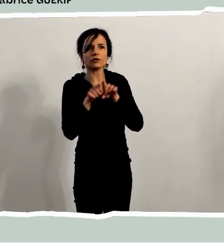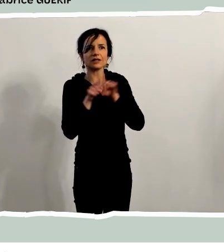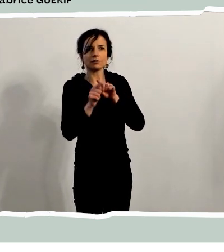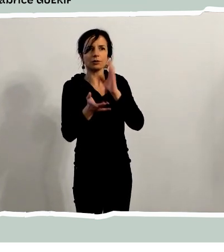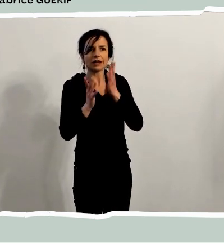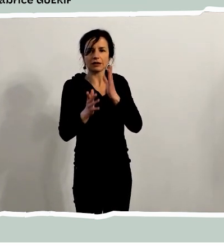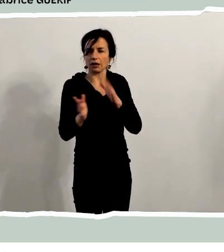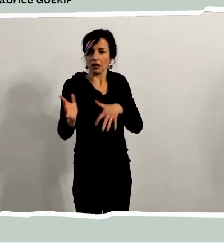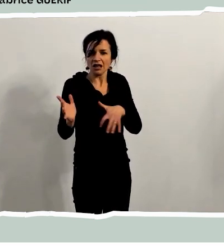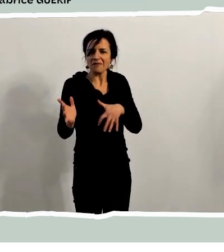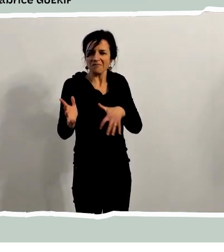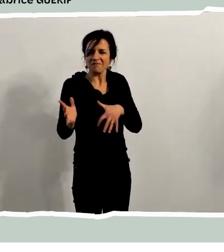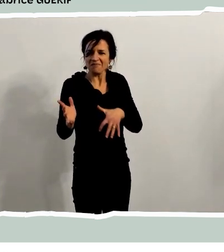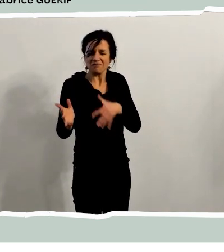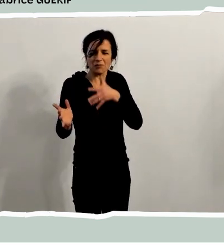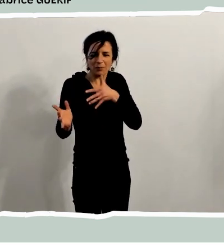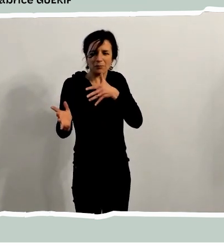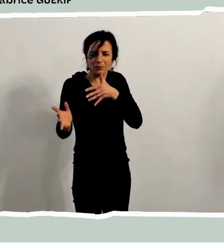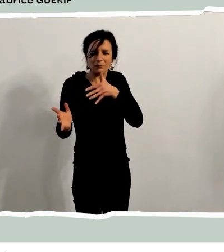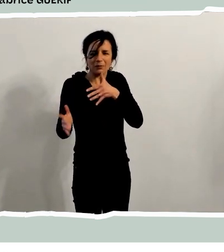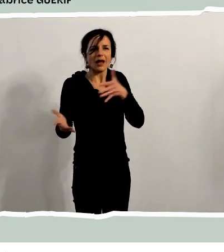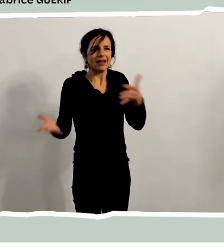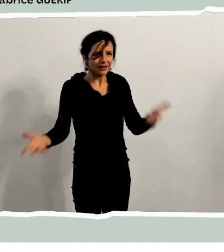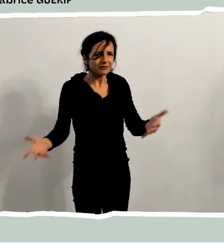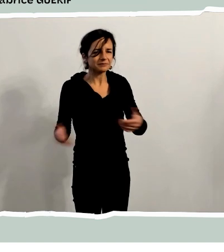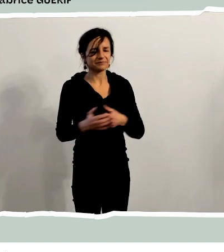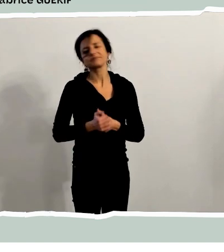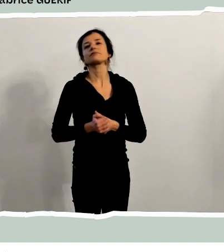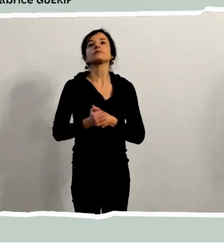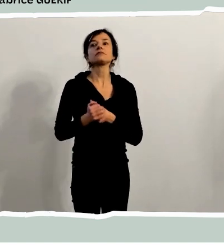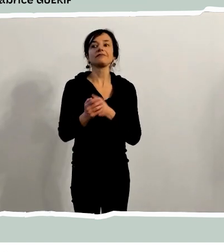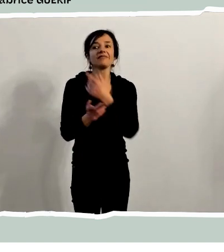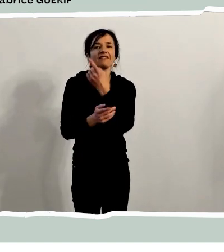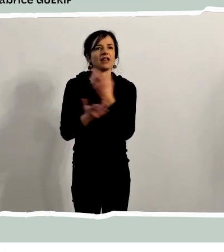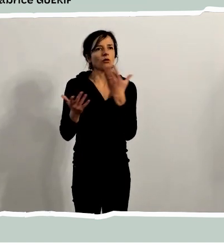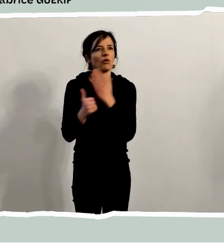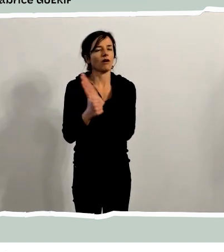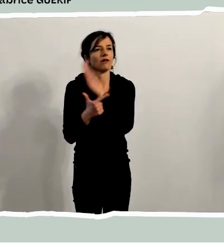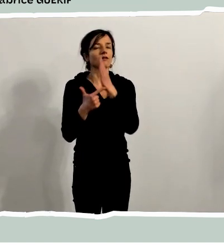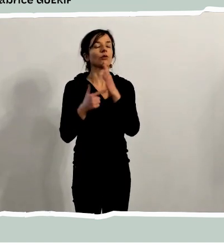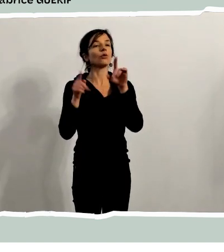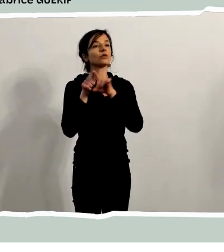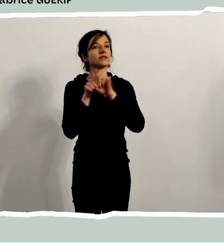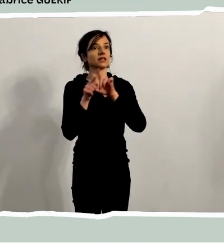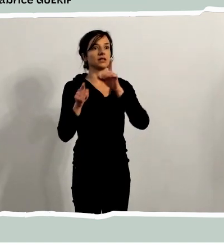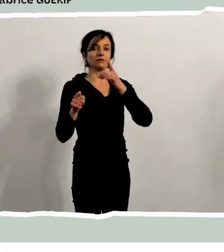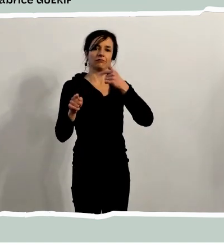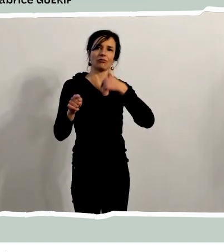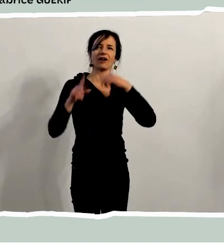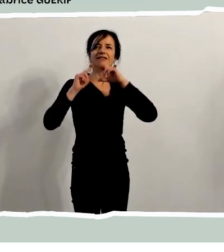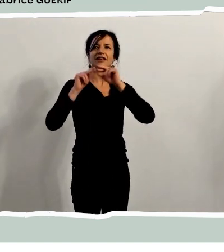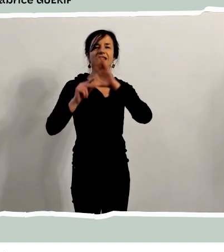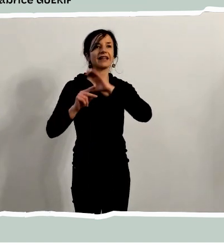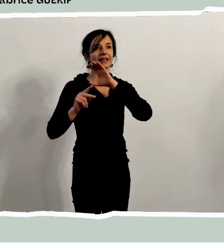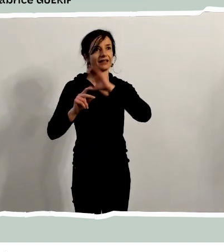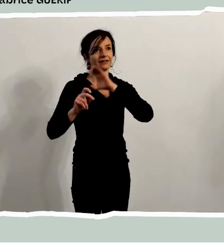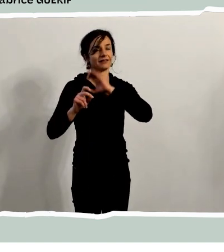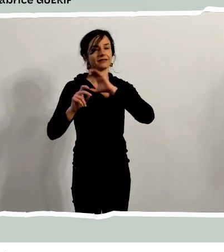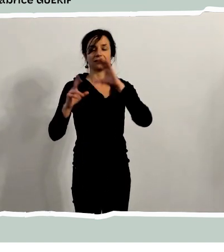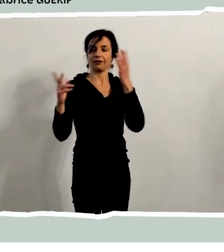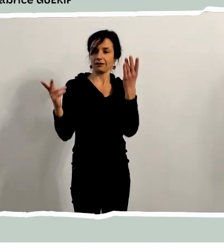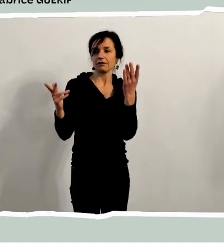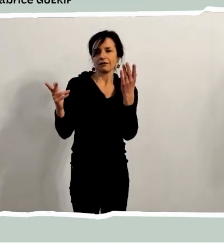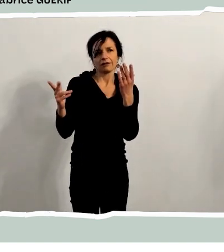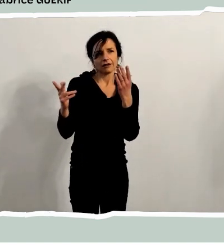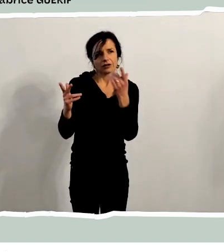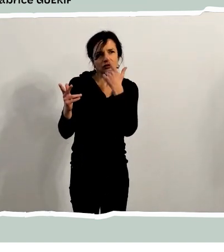faire. Ensuite, on verra en quoi on peut avoir des éléments qui montrent que notre fertilité pourrait être en danger. Et puis ensuite,